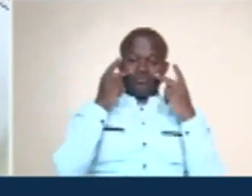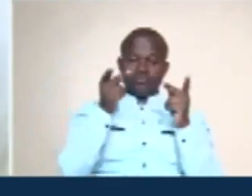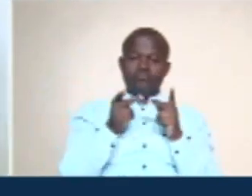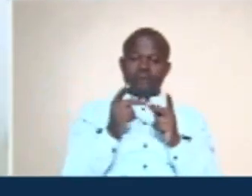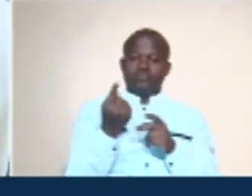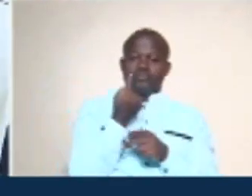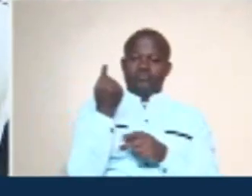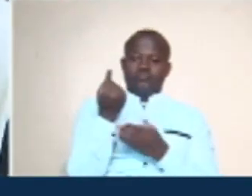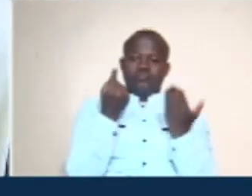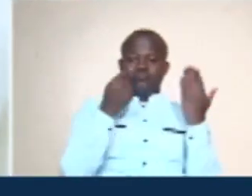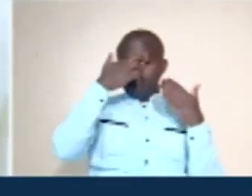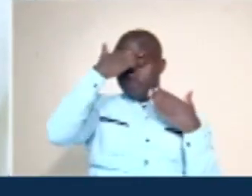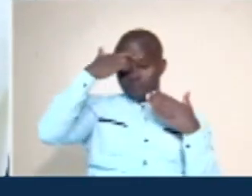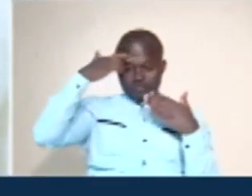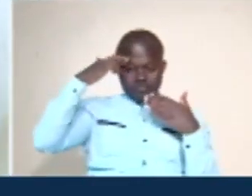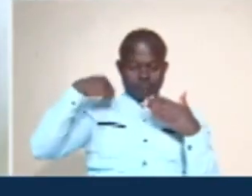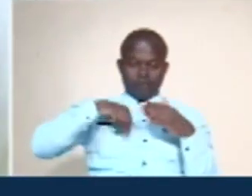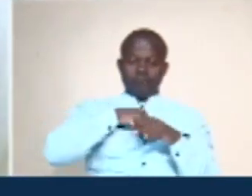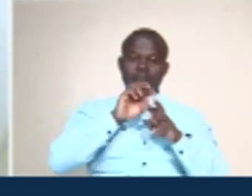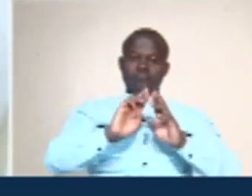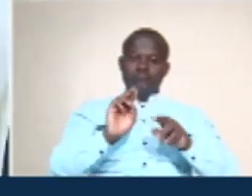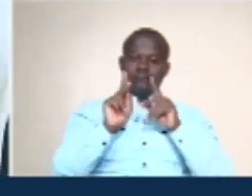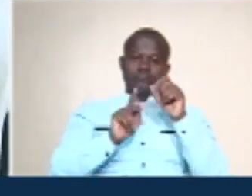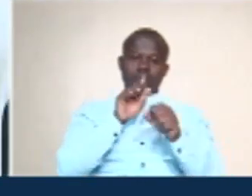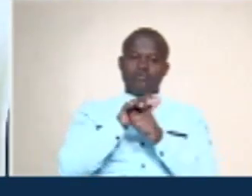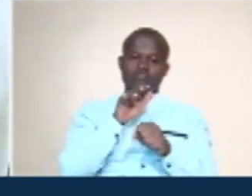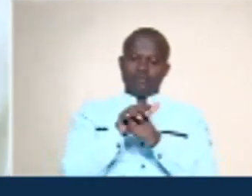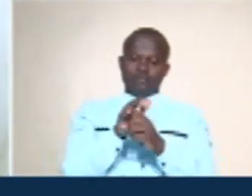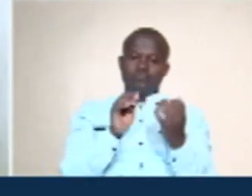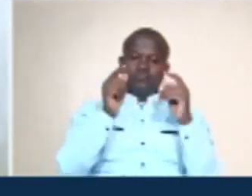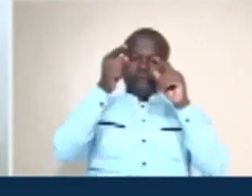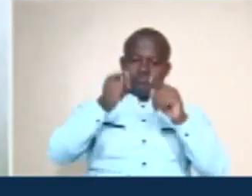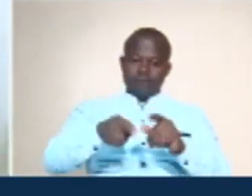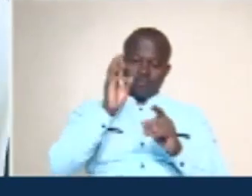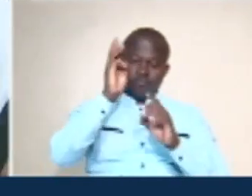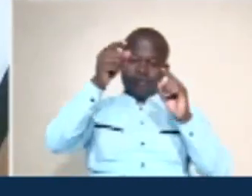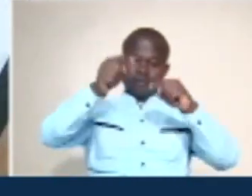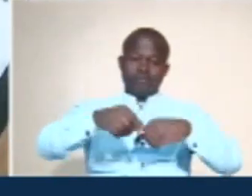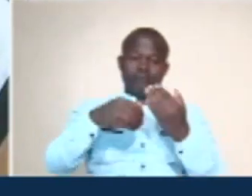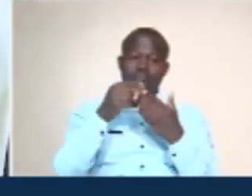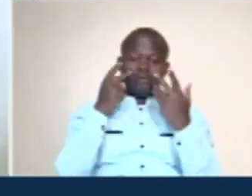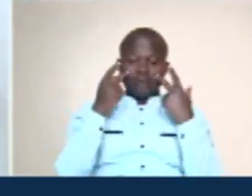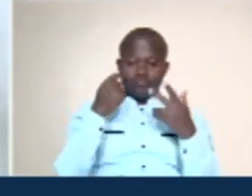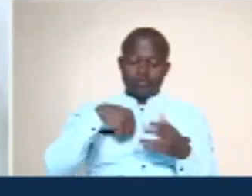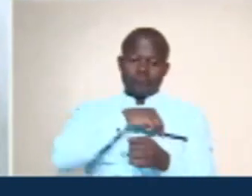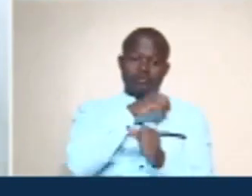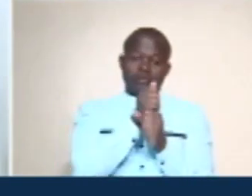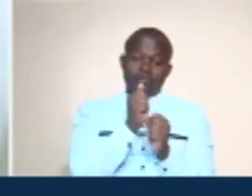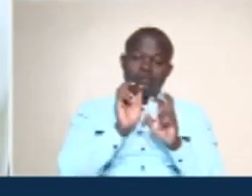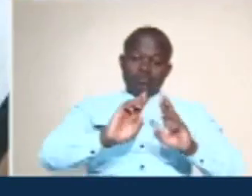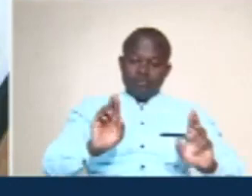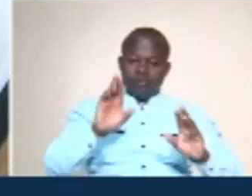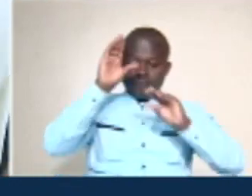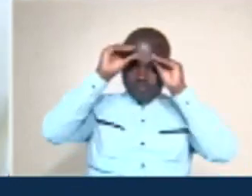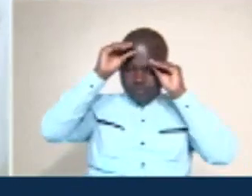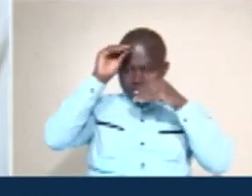wenyine. Rero niyo mpamvu tuba twiteguye abantu benshi bazaza baje kureba ibyo dukora, tuba twiteguye